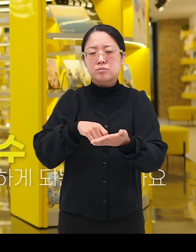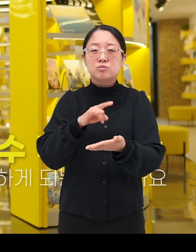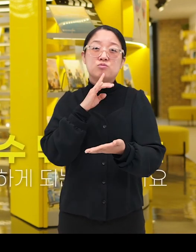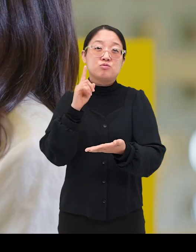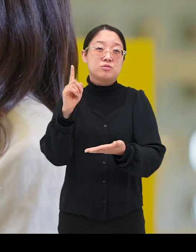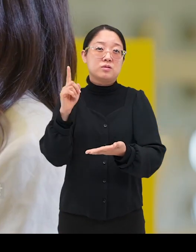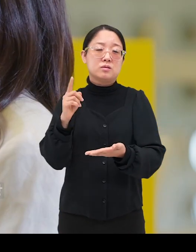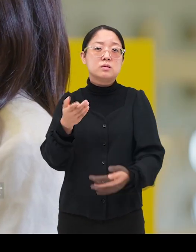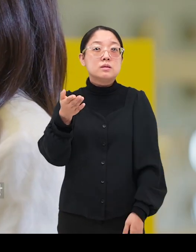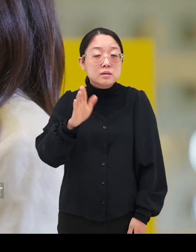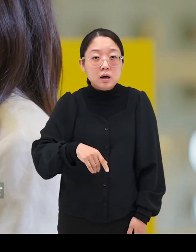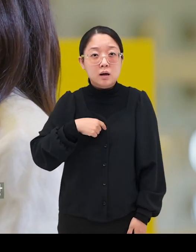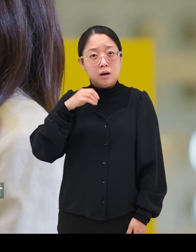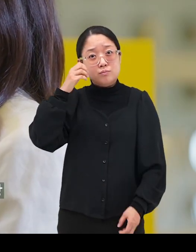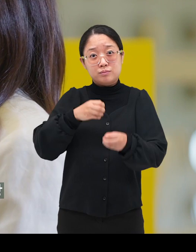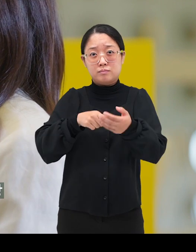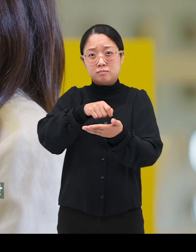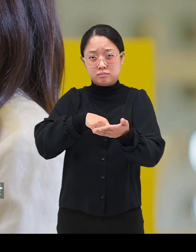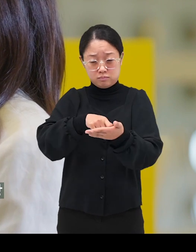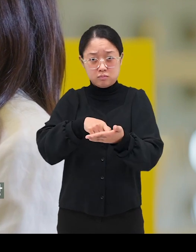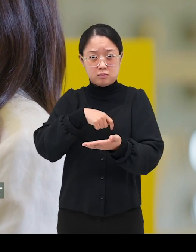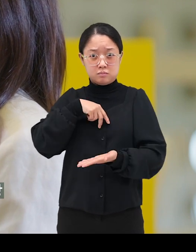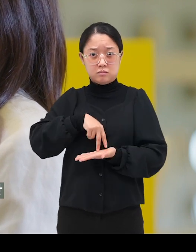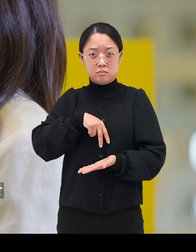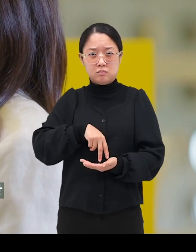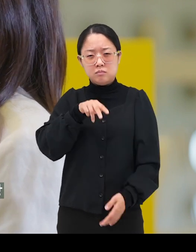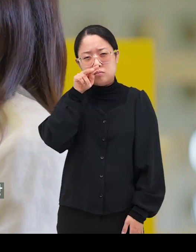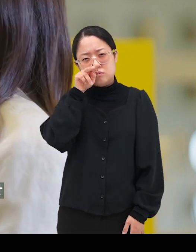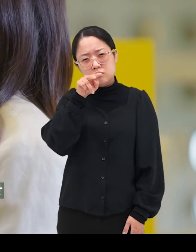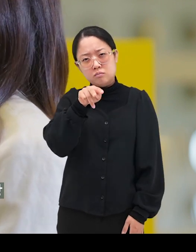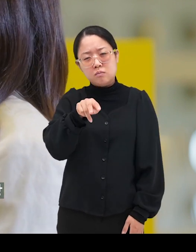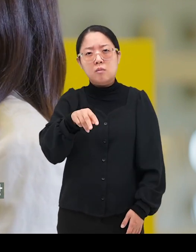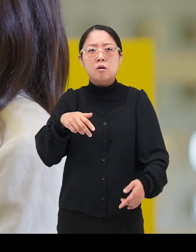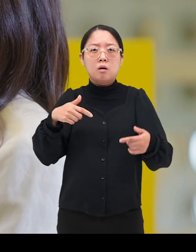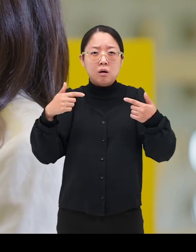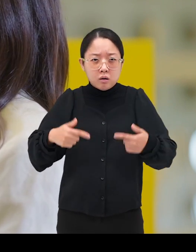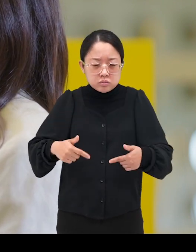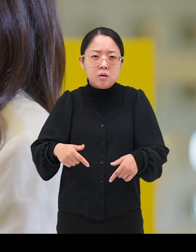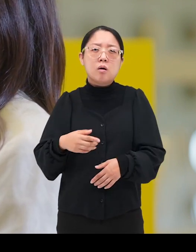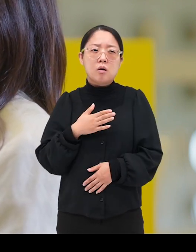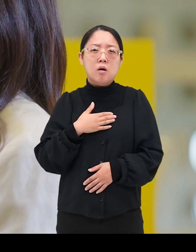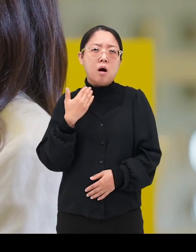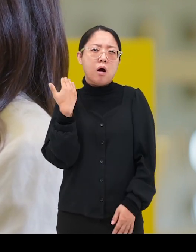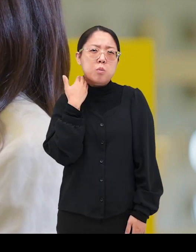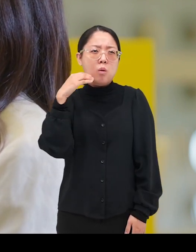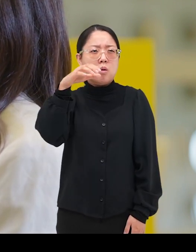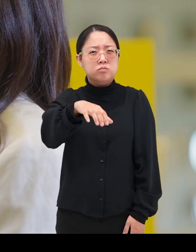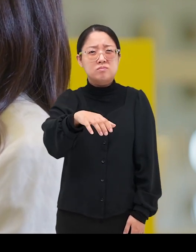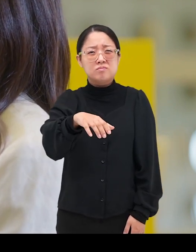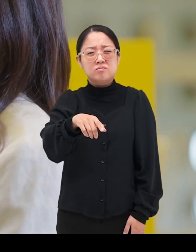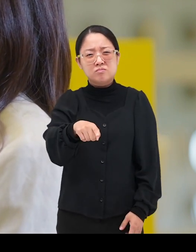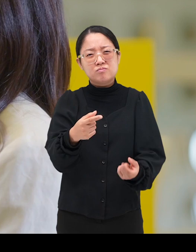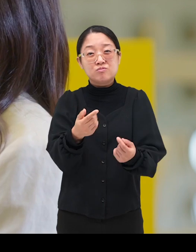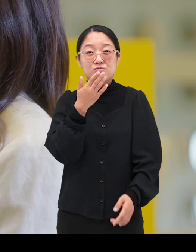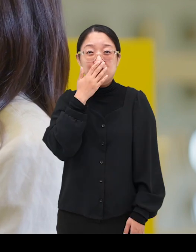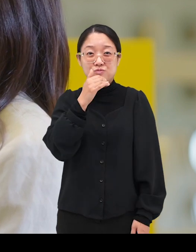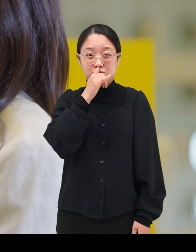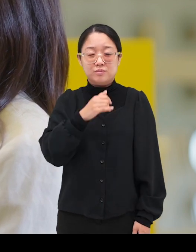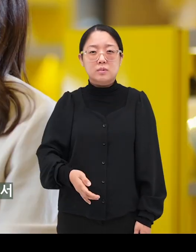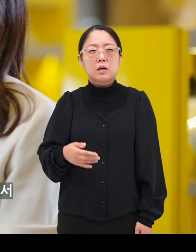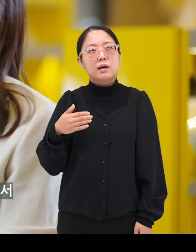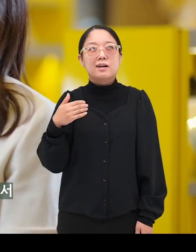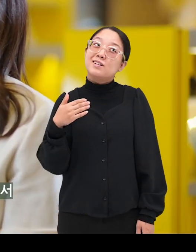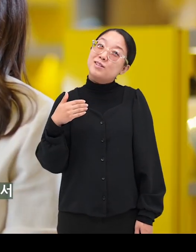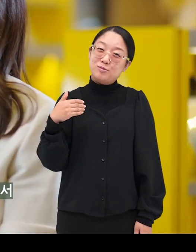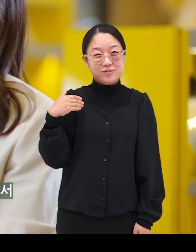것 같아요. 근데 제가 소설가로서 바라보는 시선이 항상 삶의 사각지대라고 할 수 있는 그런